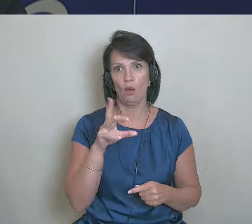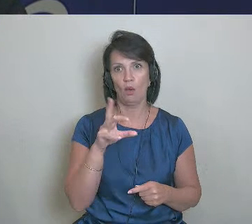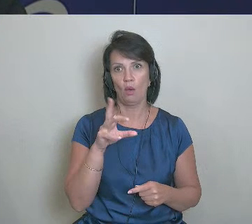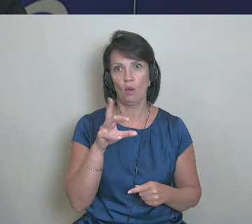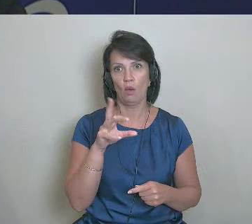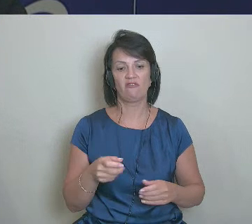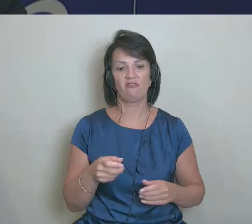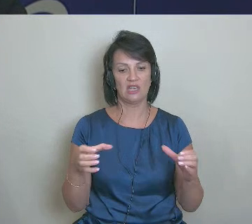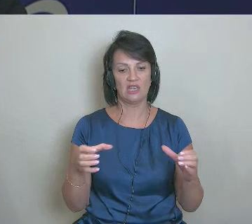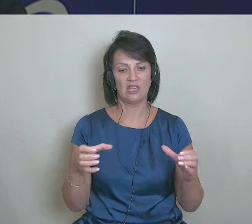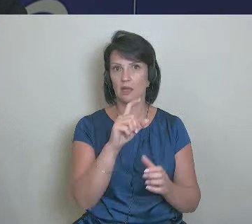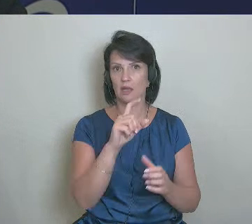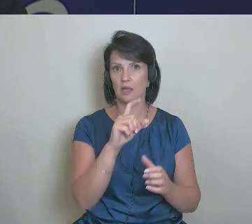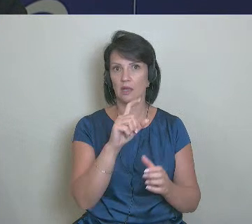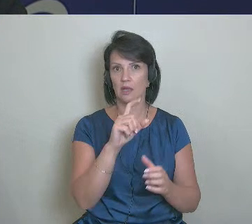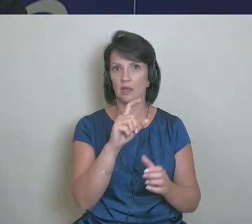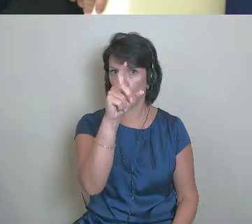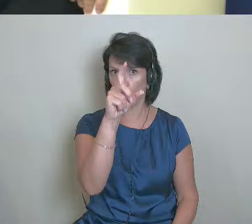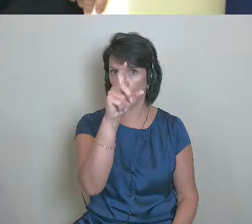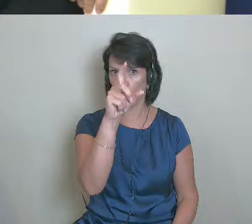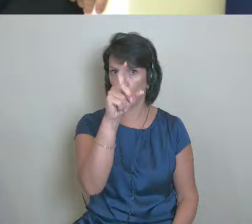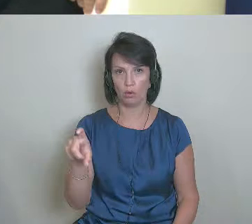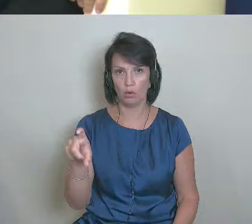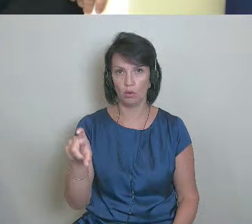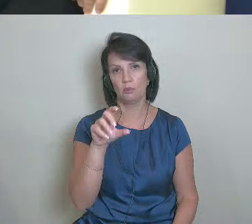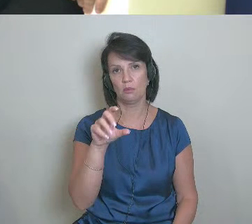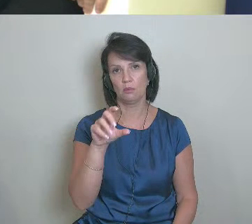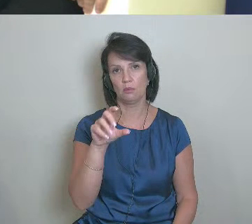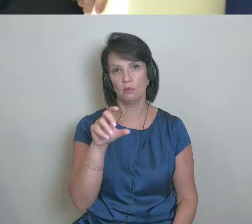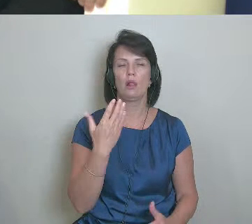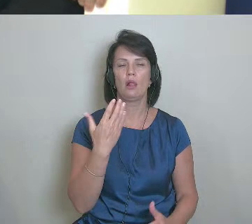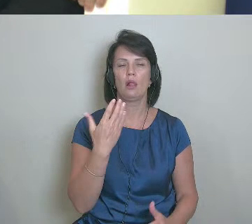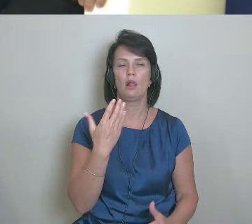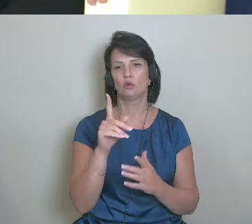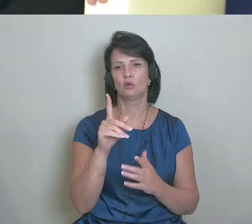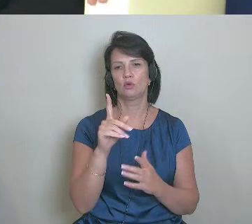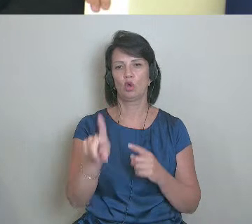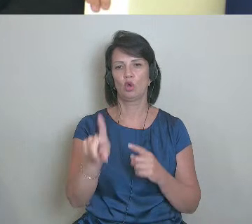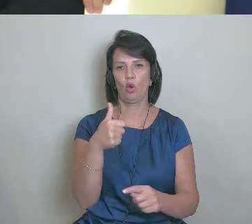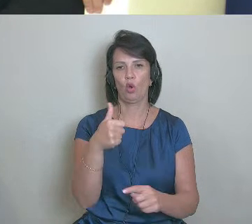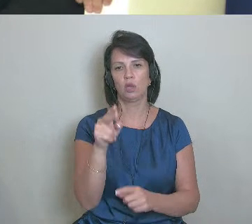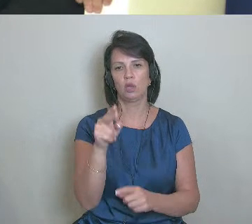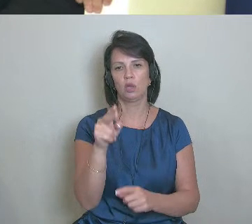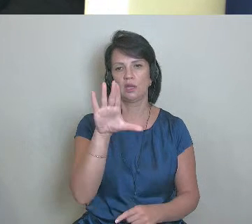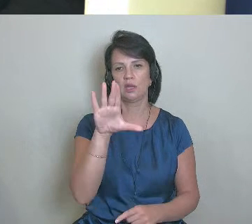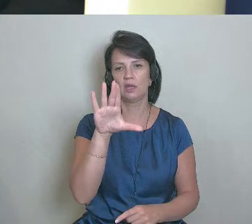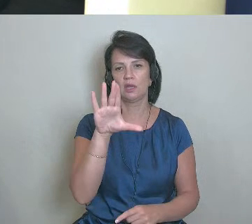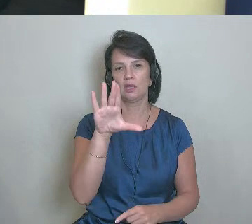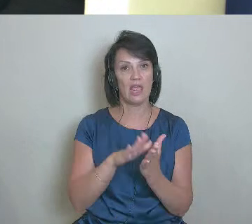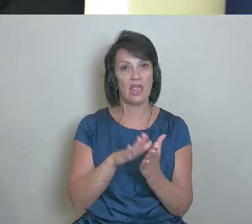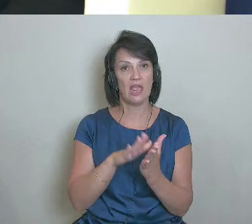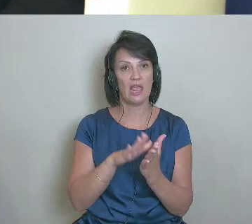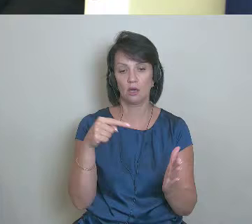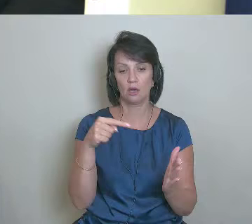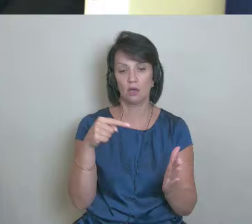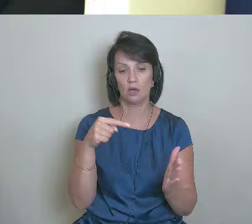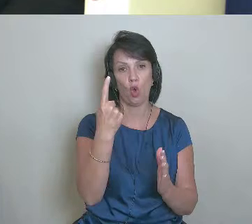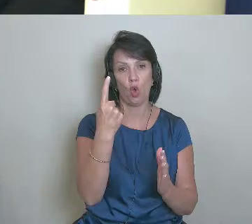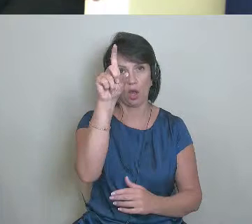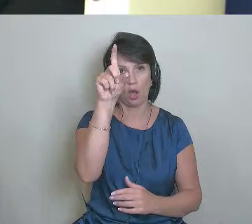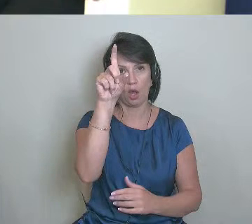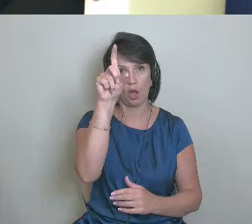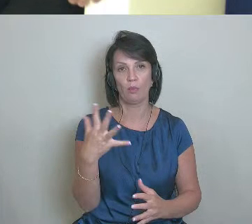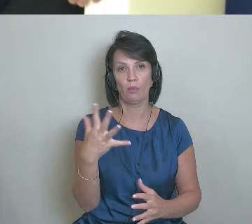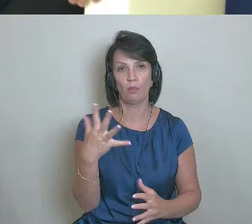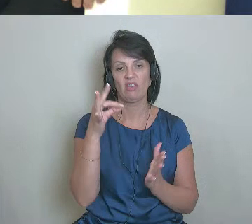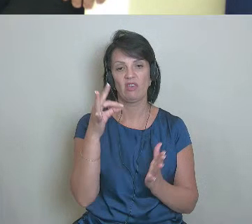is з трьох heading осіб. it, because Ну, але the при цьому head, це голова well, ДВК. would mean three persons, but the head of the commission, so because that's the